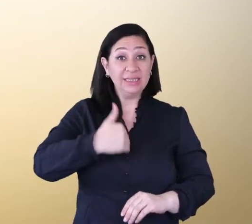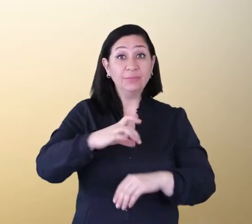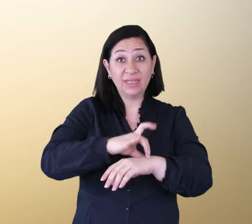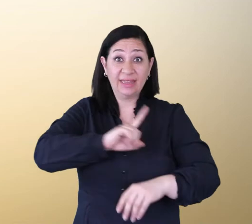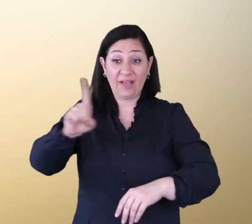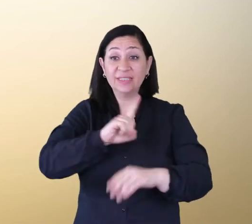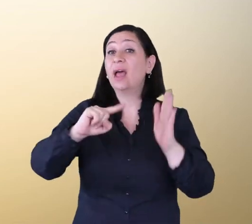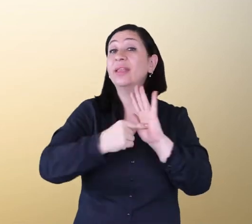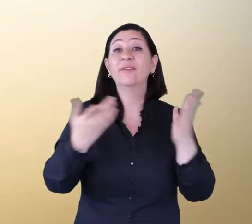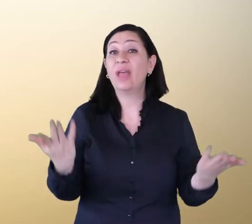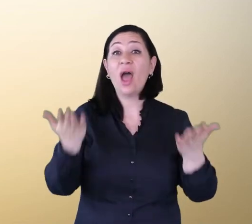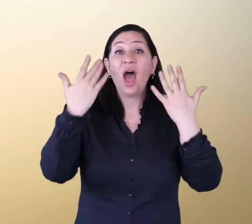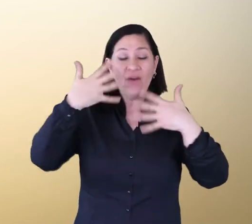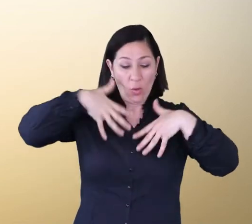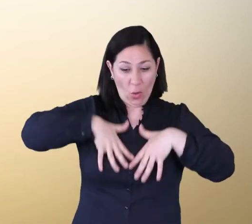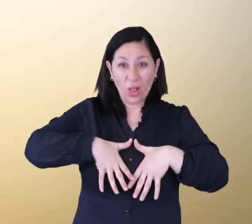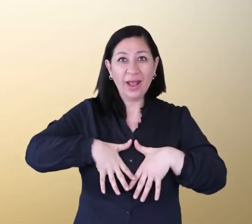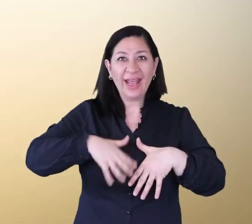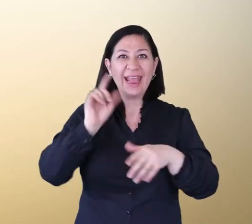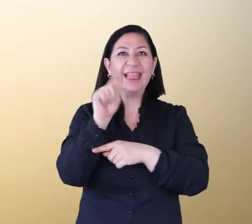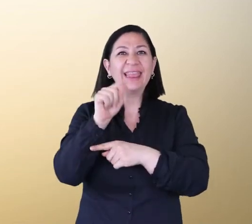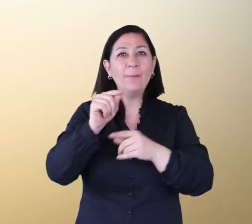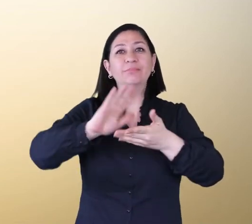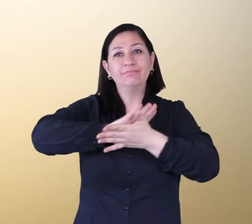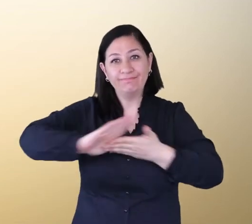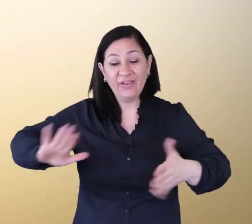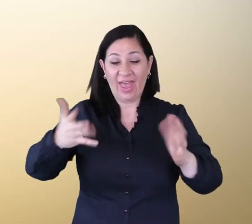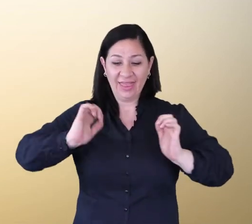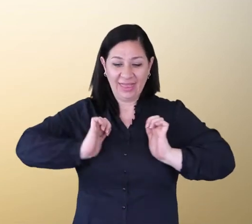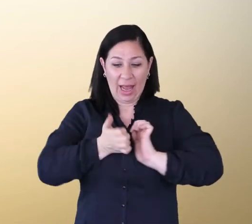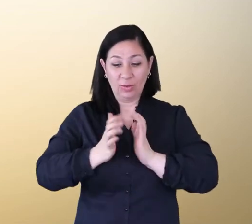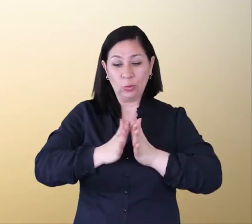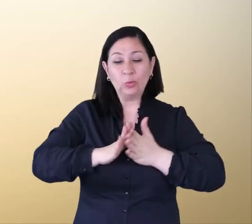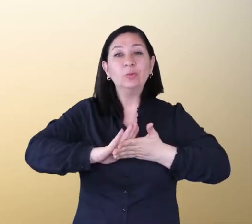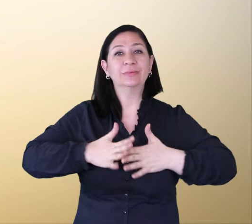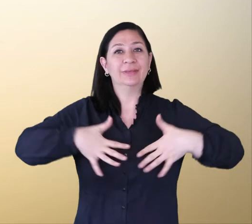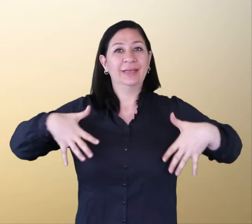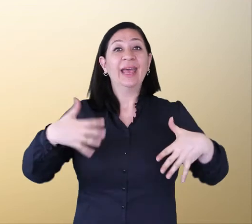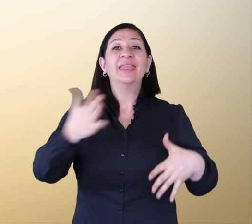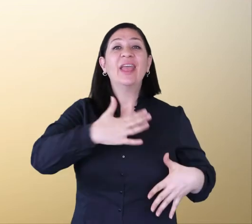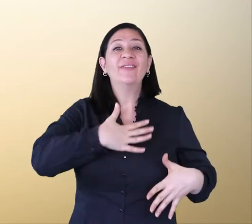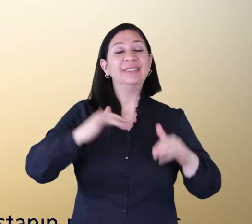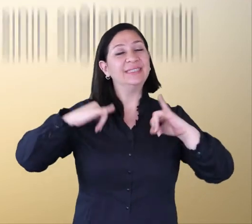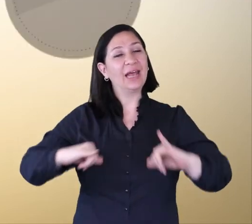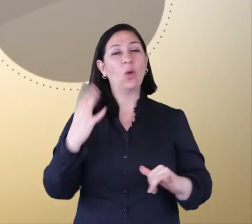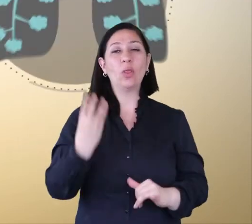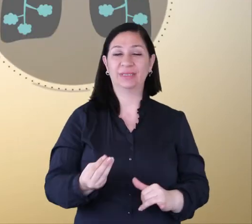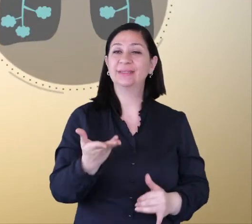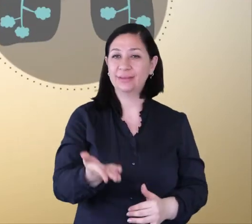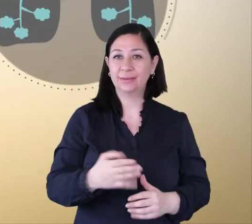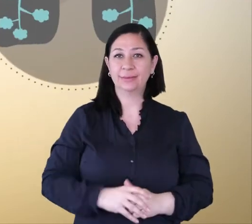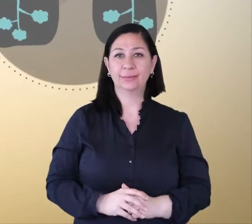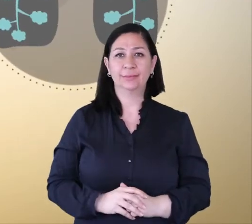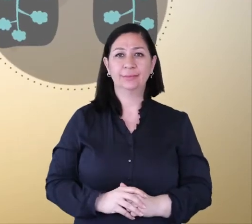Astım tedavisinin amacı hava yollarındaki iltihabın giderilmesi ve daralmanın düzeltilerek hastanın rahat nefes almasının